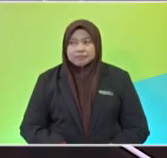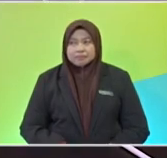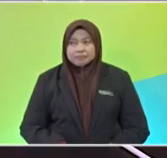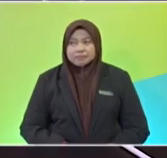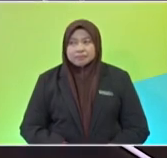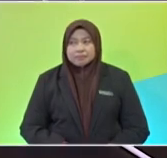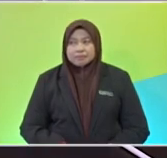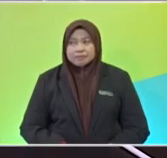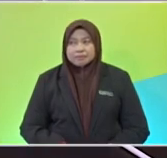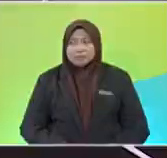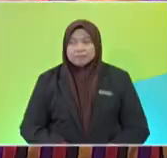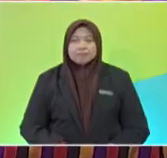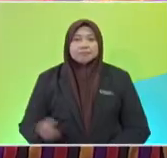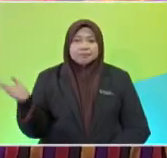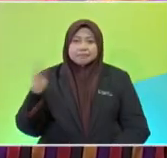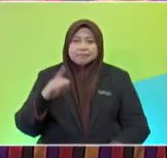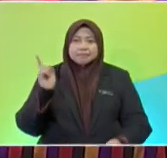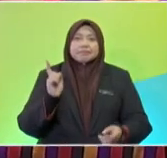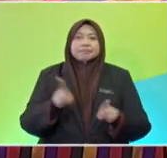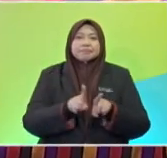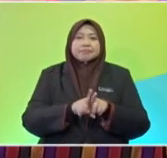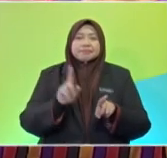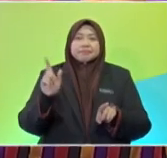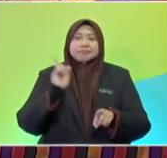Oke Mari sama-sama kita lihat